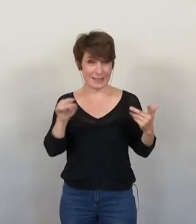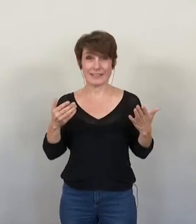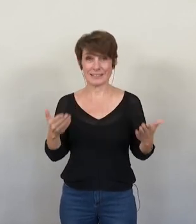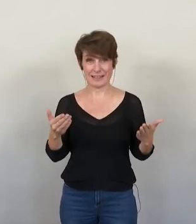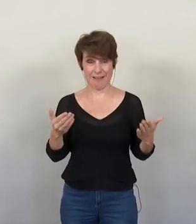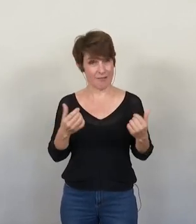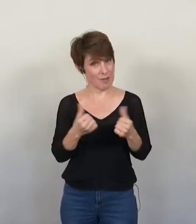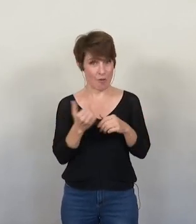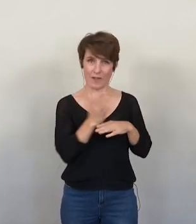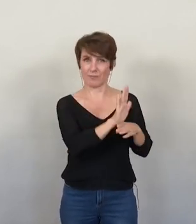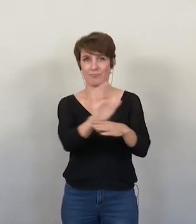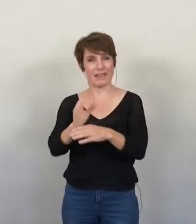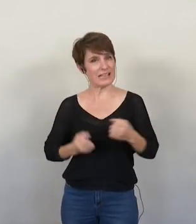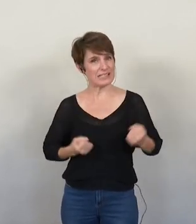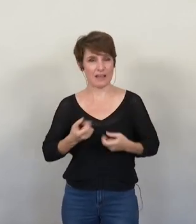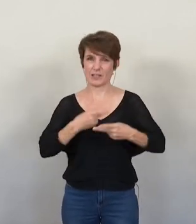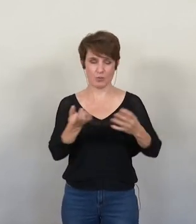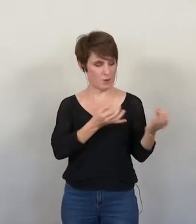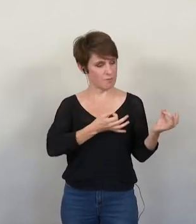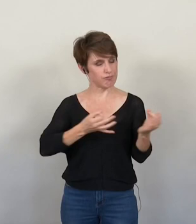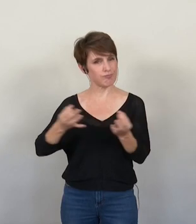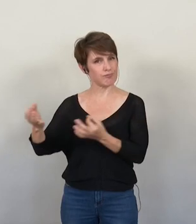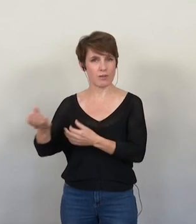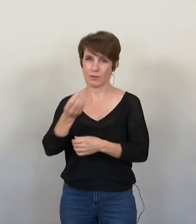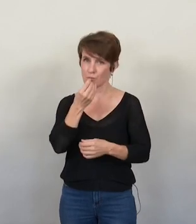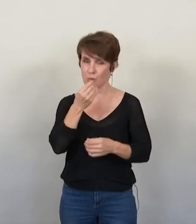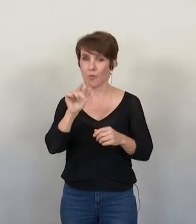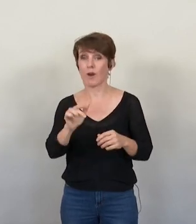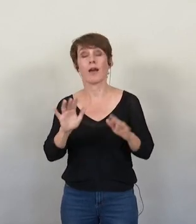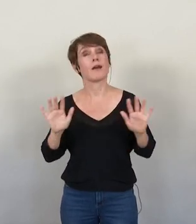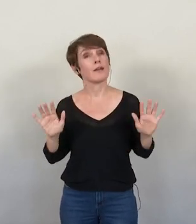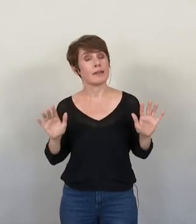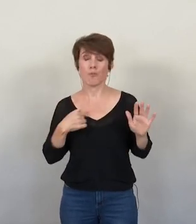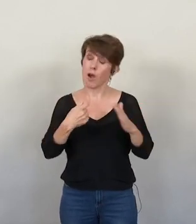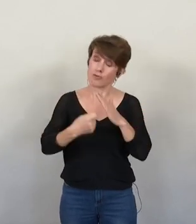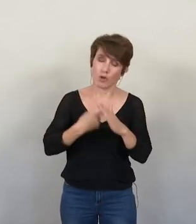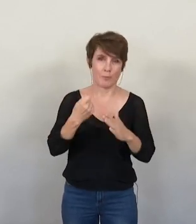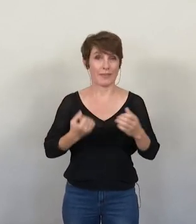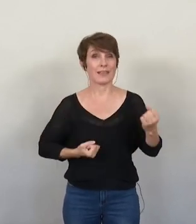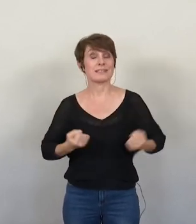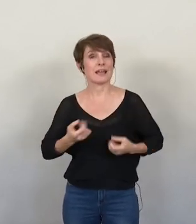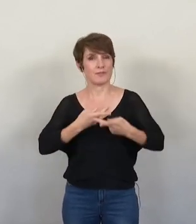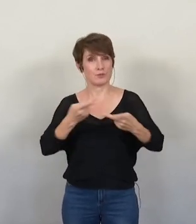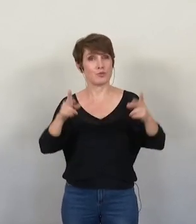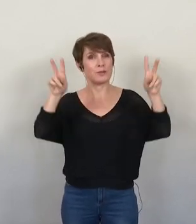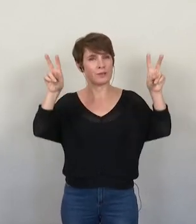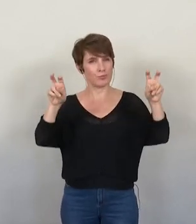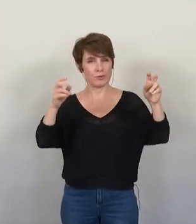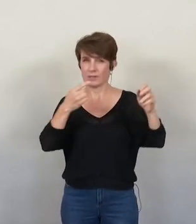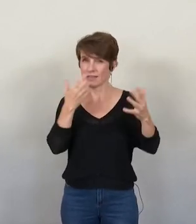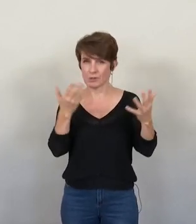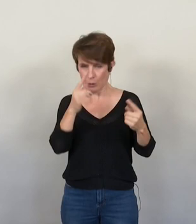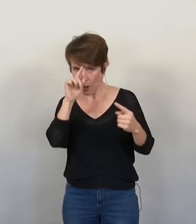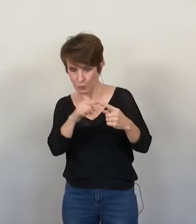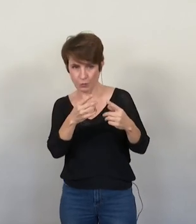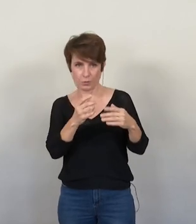service public et le service public je le redis c'est aussi euh un service d'adaptation